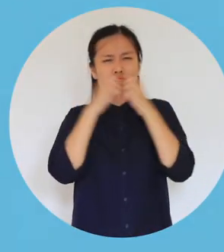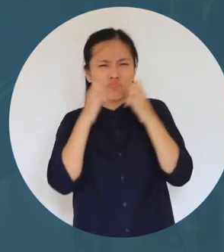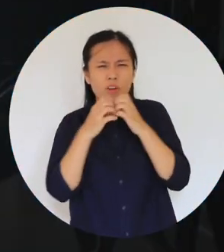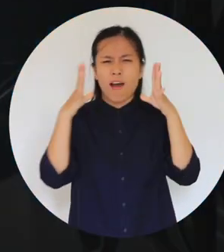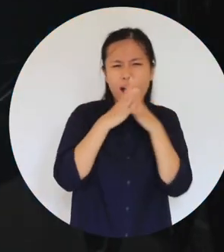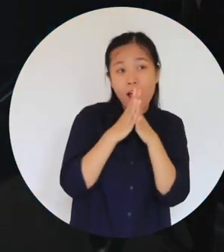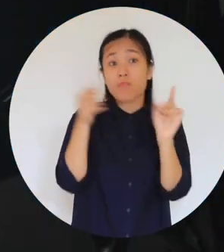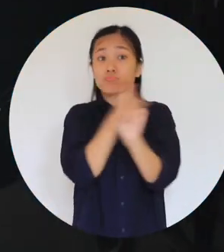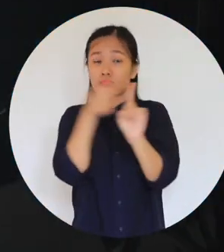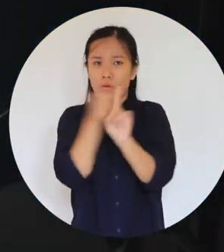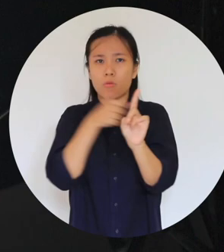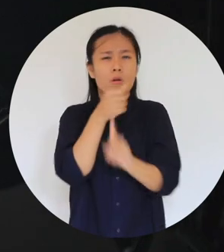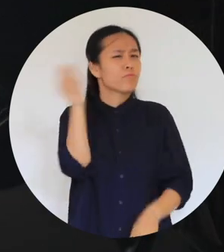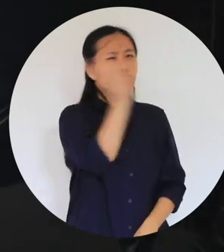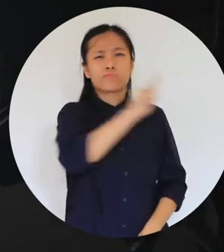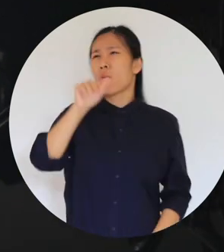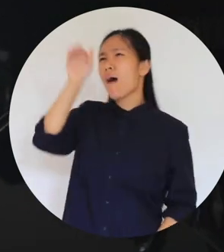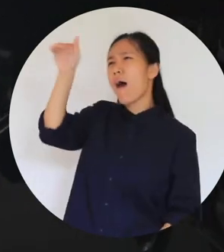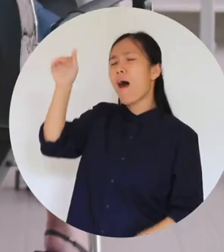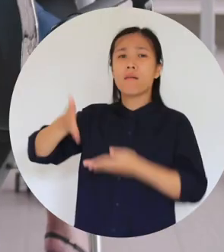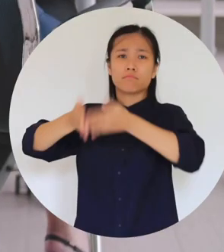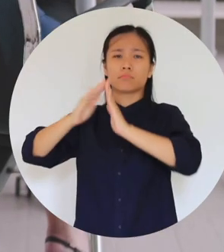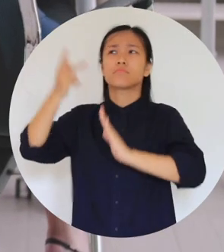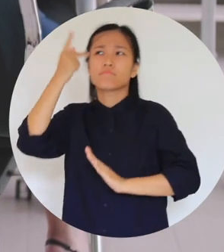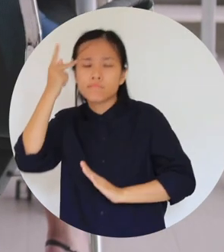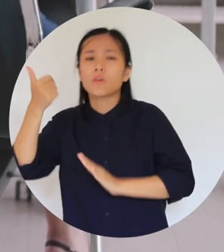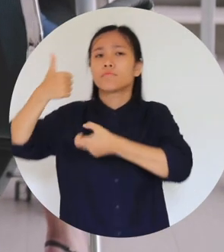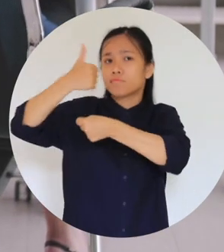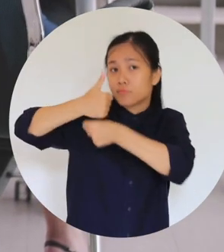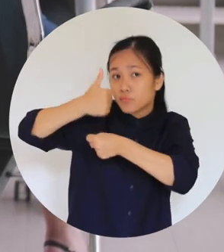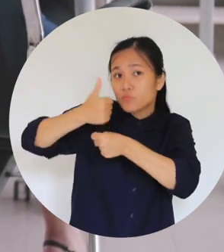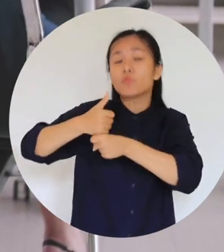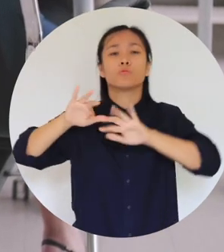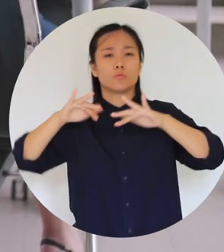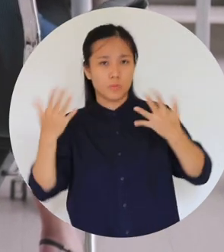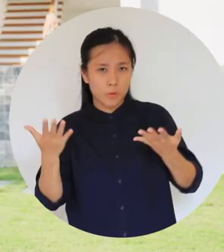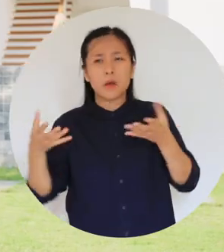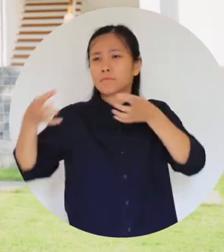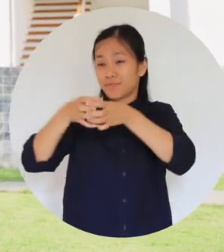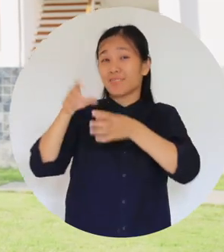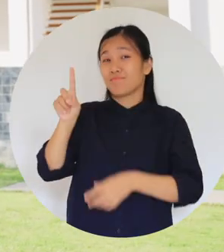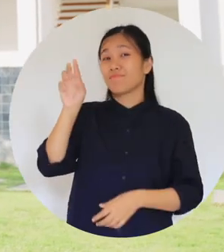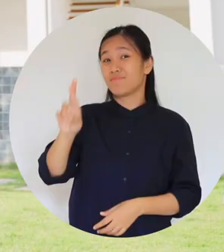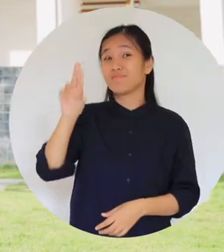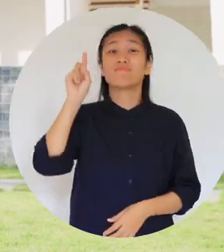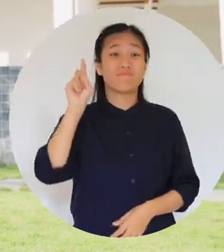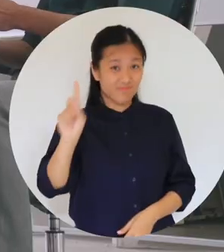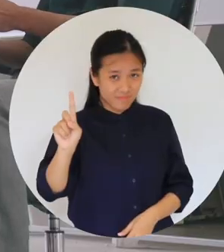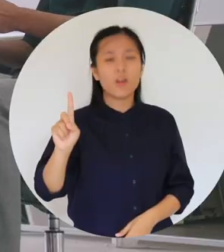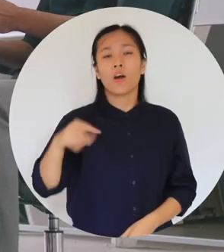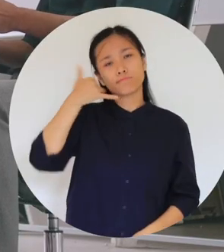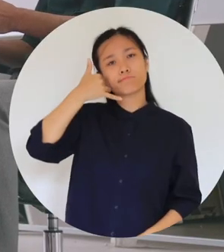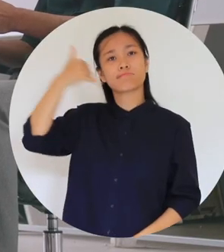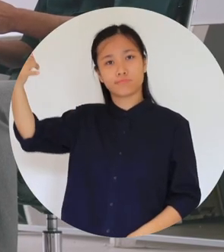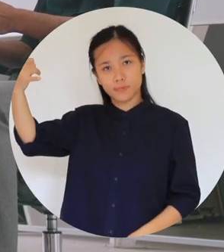dấu hiệu của bạo lực, đừng ngần ngại tìm kiếm nguồn lực hỗ trợ từ câu lạc bộ người khuyết tật, chính quyền địa phương và nhóm cộng tác viên hỗ trợ của